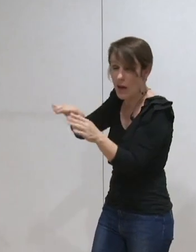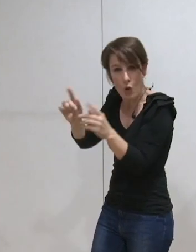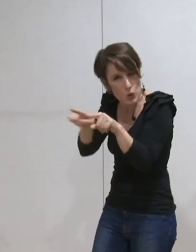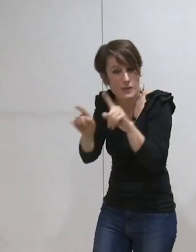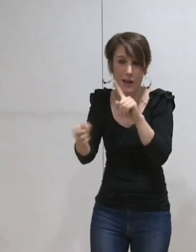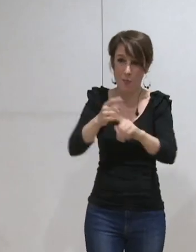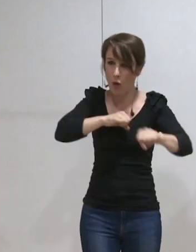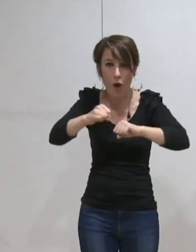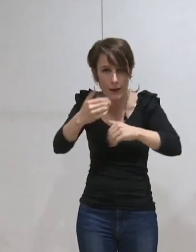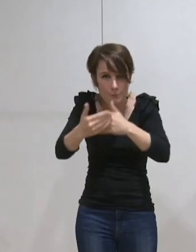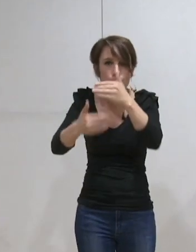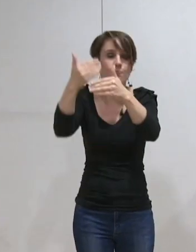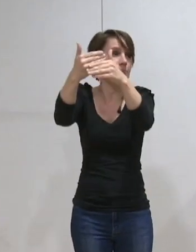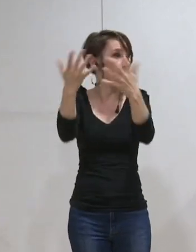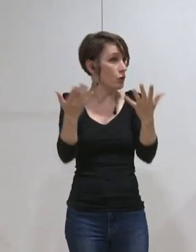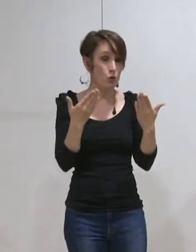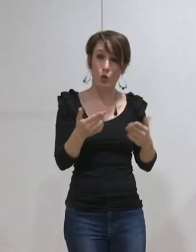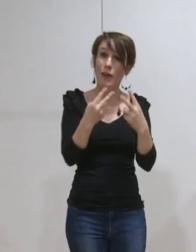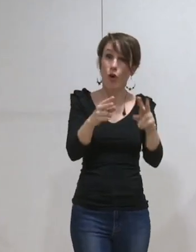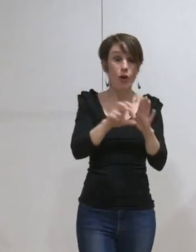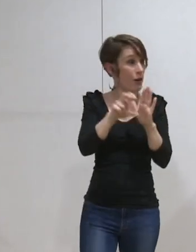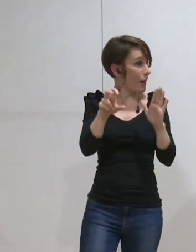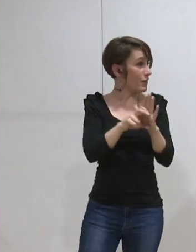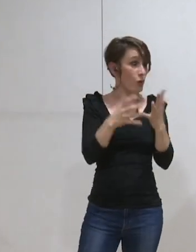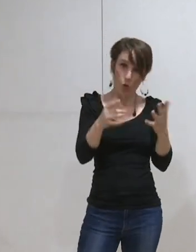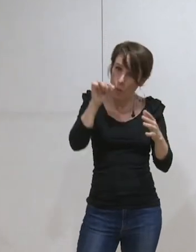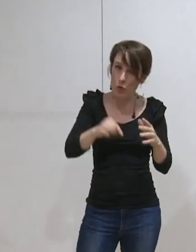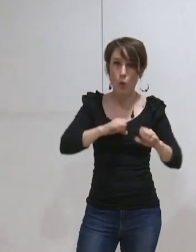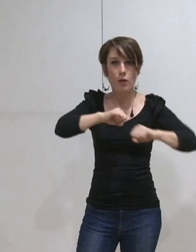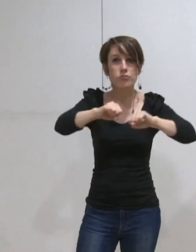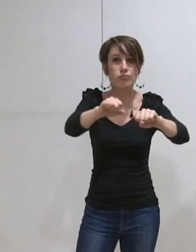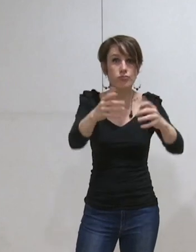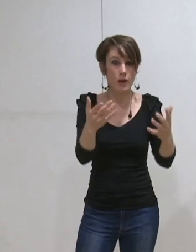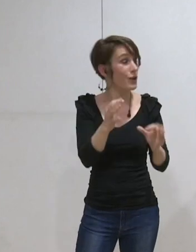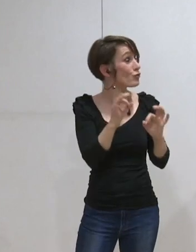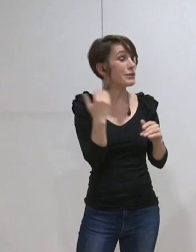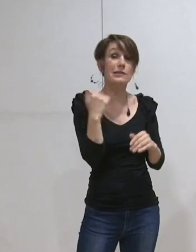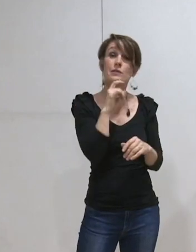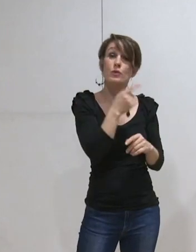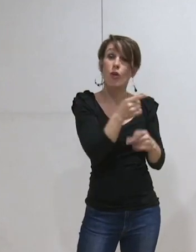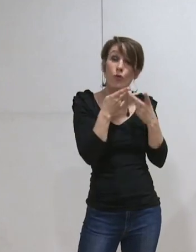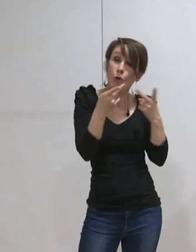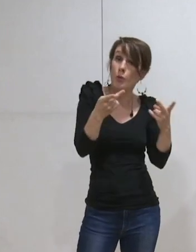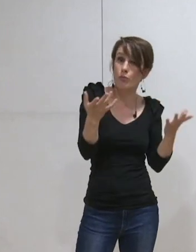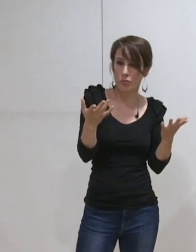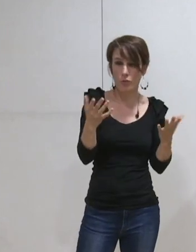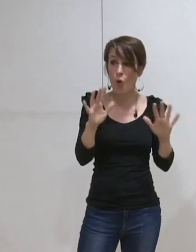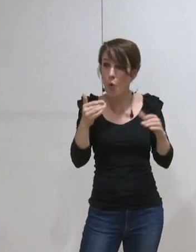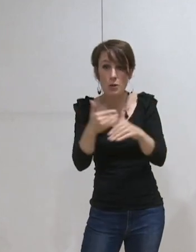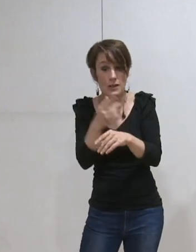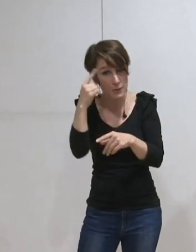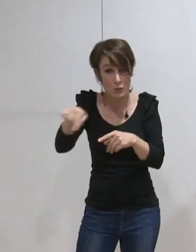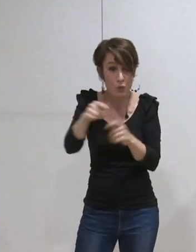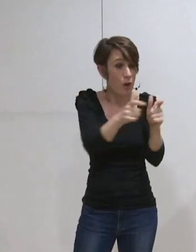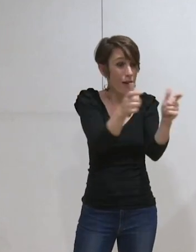l'ensemble des acteurs concernés doit agir et vous venez de nous annoncer certaines initiatives pour répondre d'abord à l'urgence de la poursuite des activités de ces structures mais